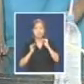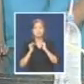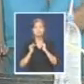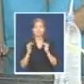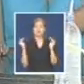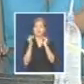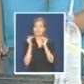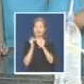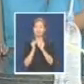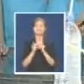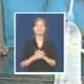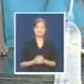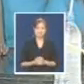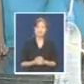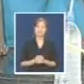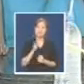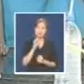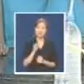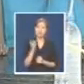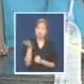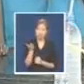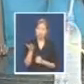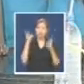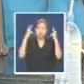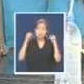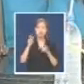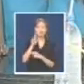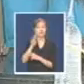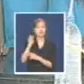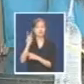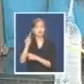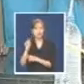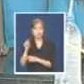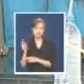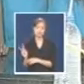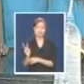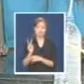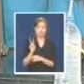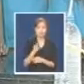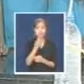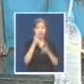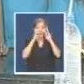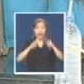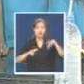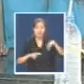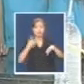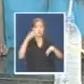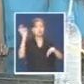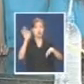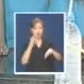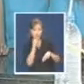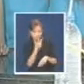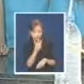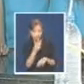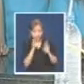ให้ขับนะครับเดี๋ยวจะต้องบอกต้องขอท่านนายกเท่านั้นตรีเดินไปดูหน้าร้านธงฟ้ากันเลยดีกว่าครับแล้วก็